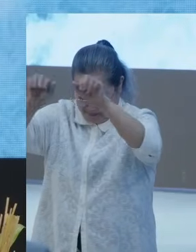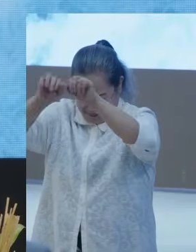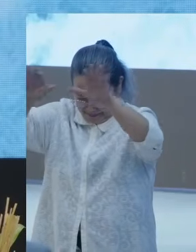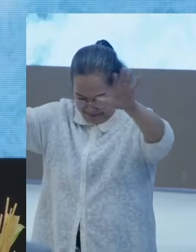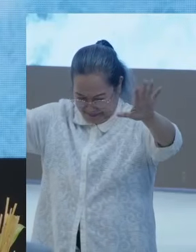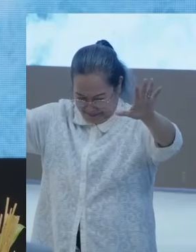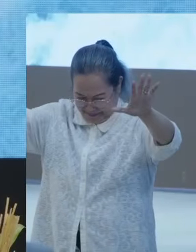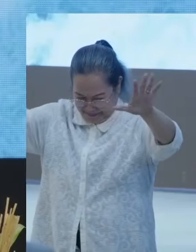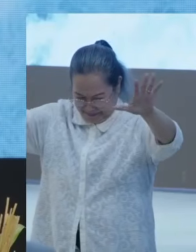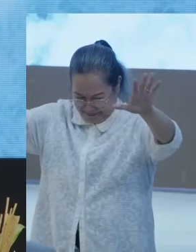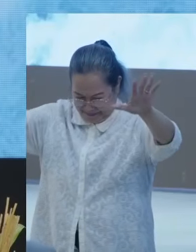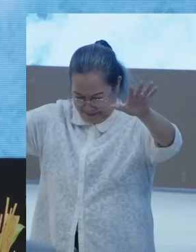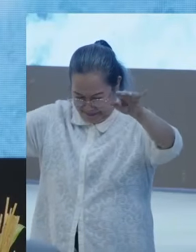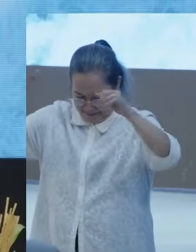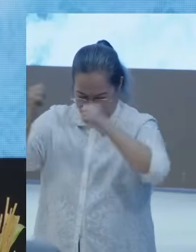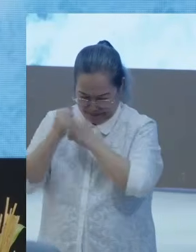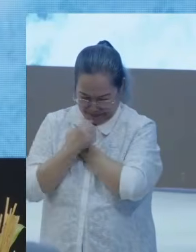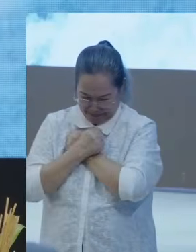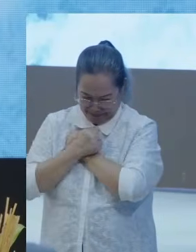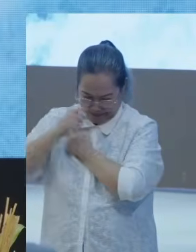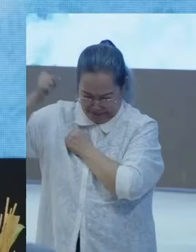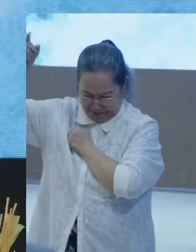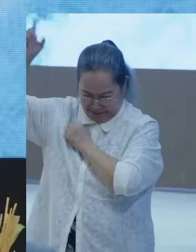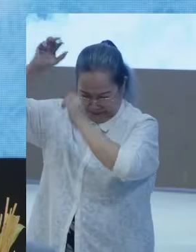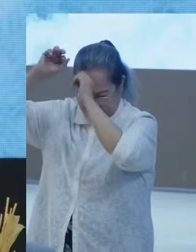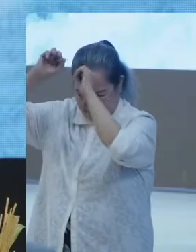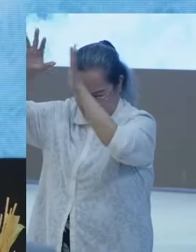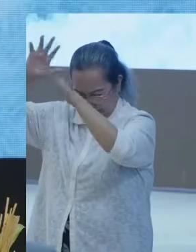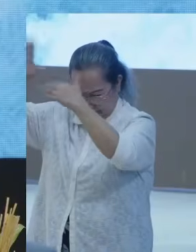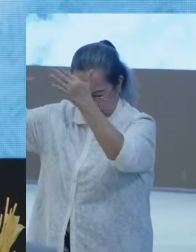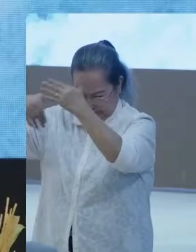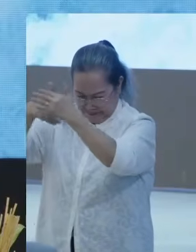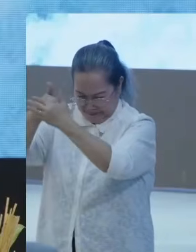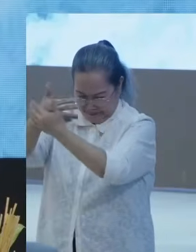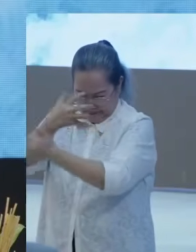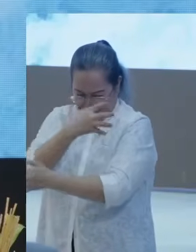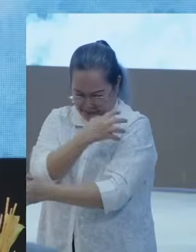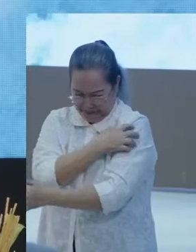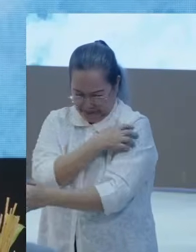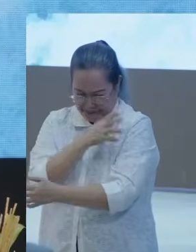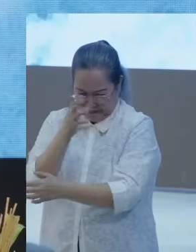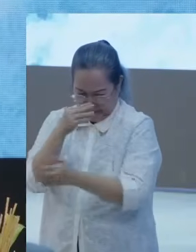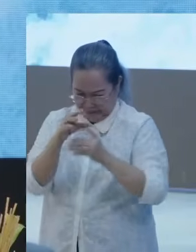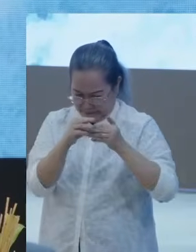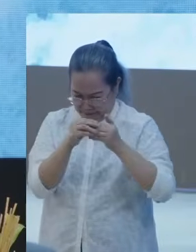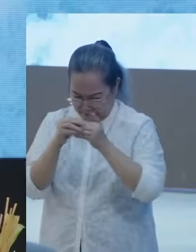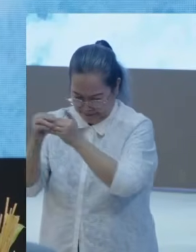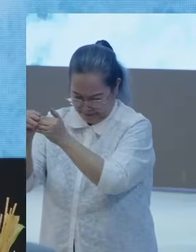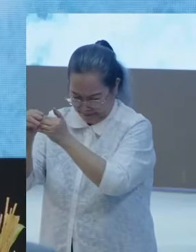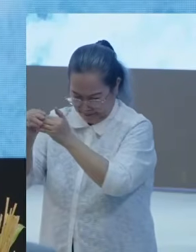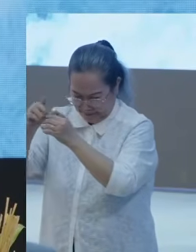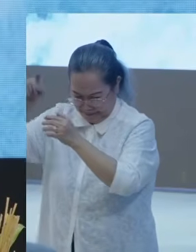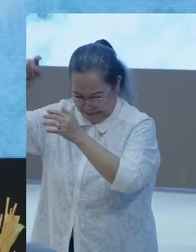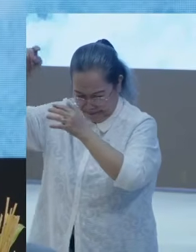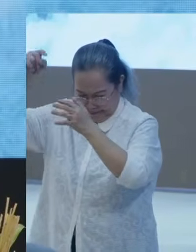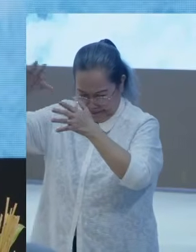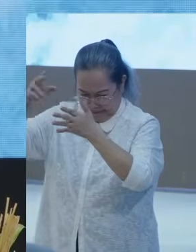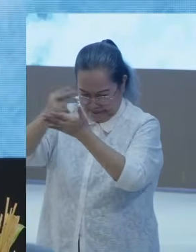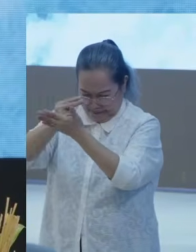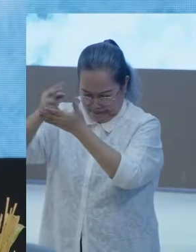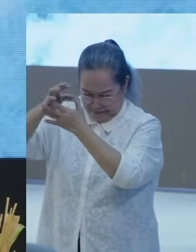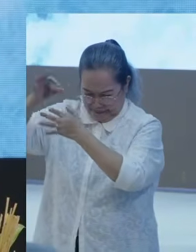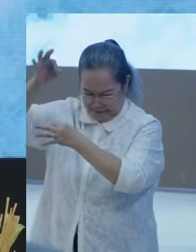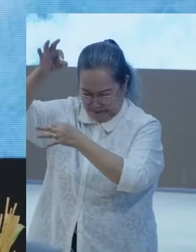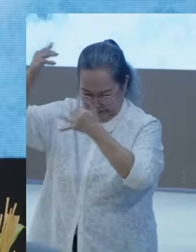pagpapala, ang pag-ibig ng Diyos Amang makapangyarihan sa lahat, at ang gabay at tanglaw ng Diwang Banal